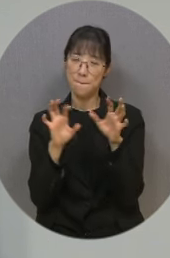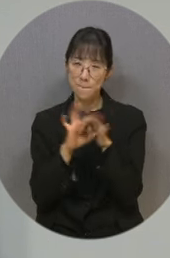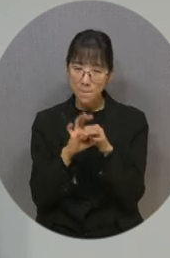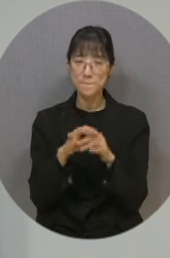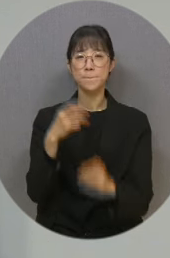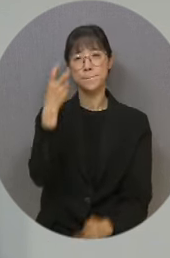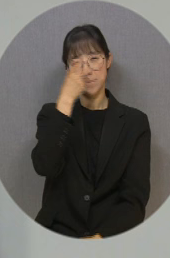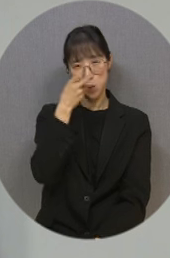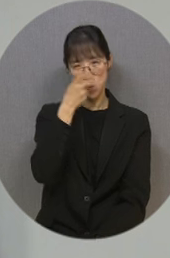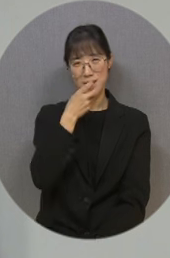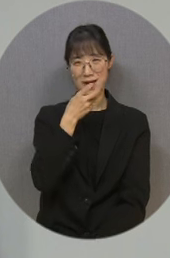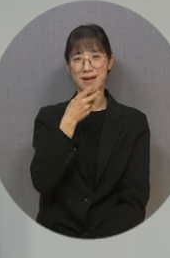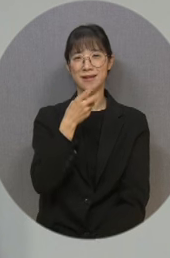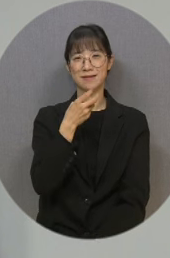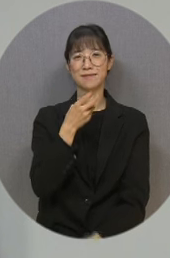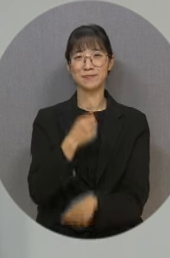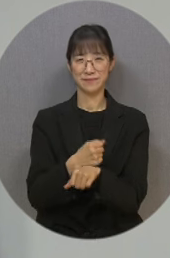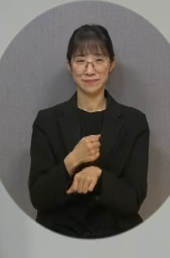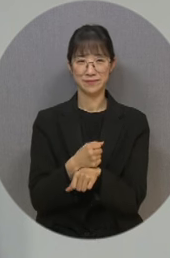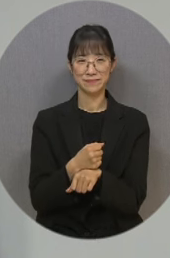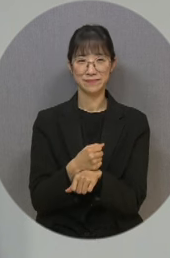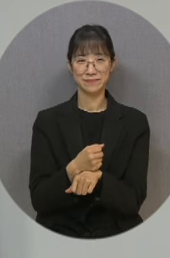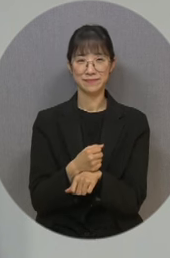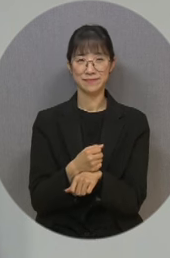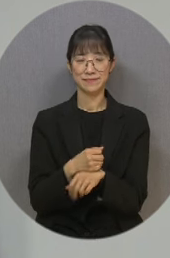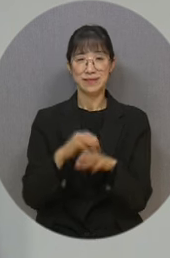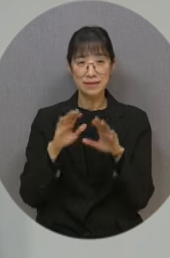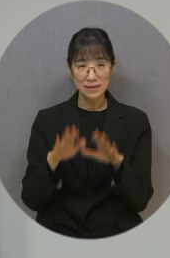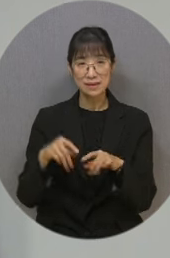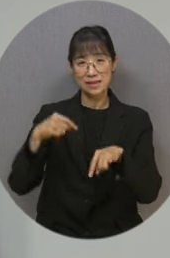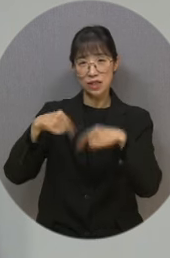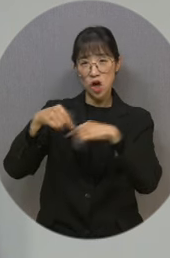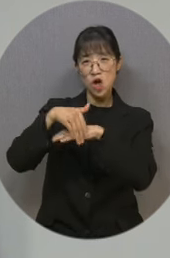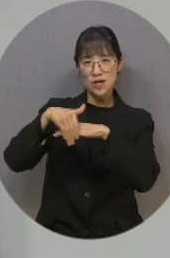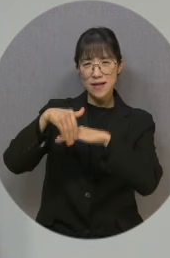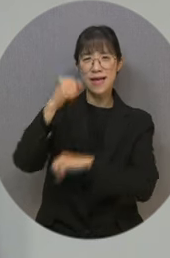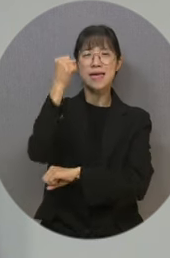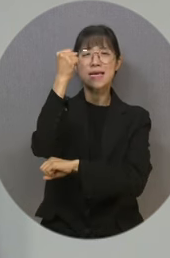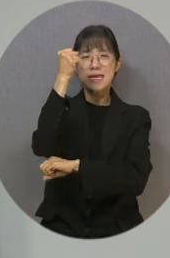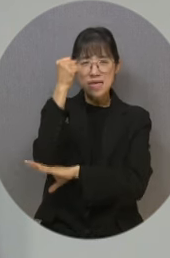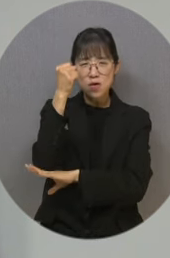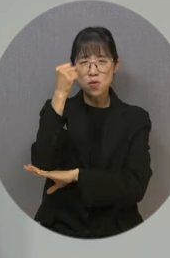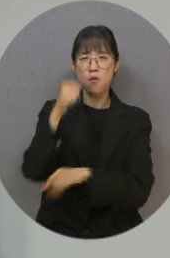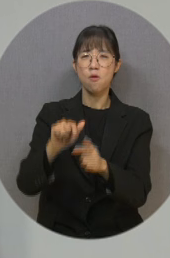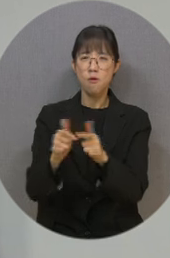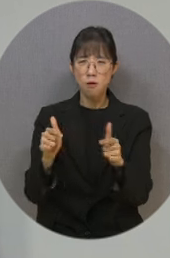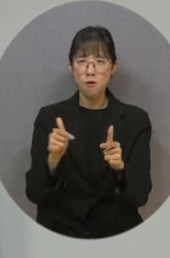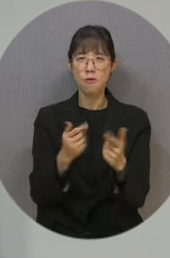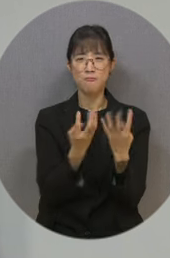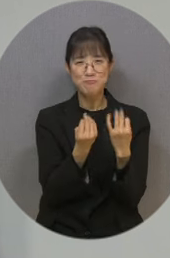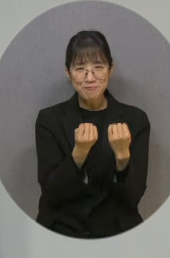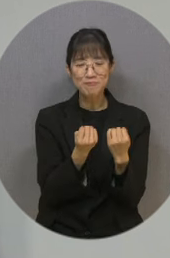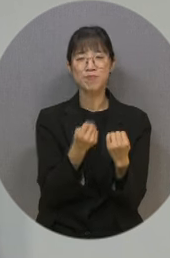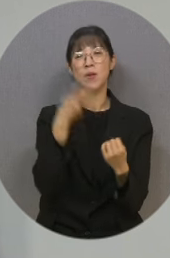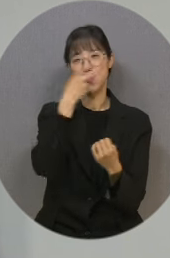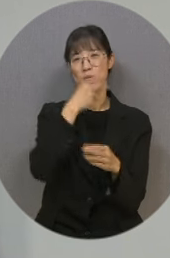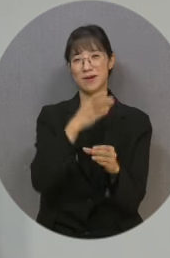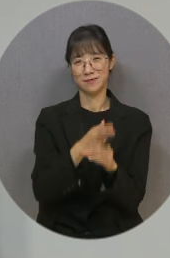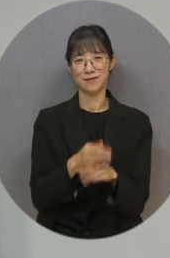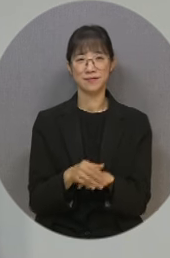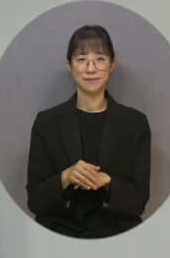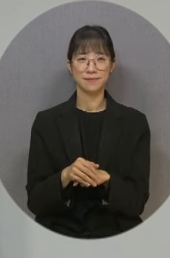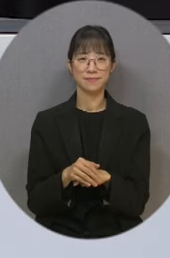함께 조사를 하고 있습니다 그래서 어 정책의 기초가 되는 여러 가지 통계 조사를 저희가 하고 있습니다